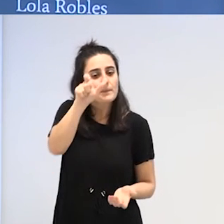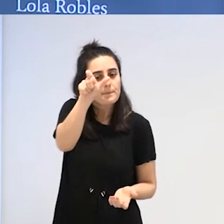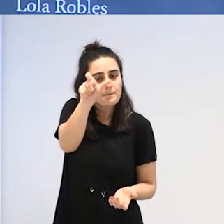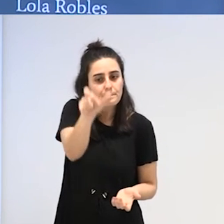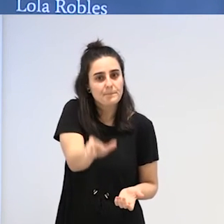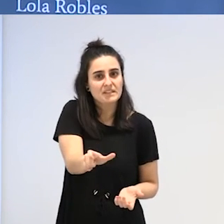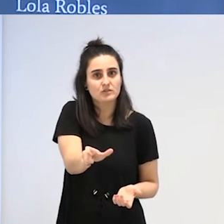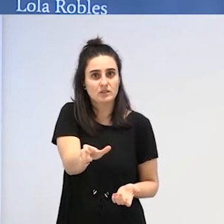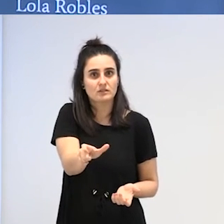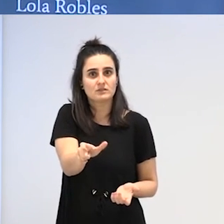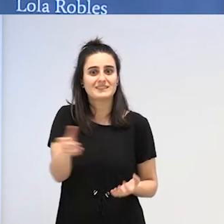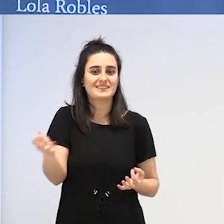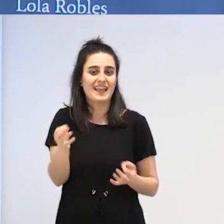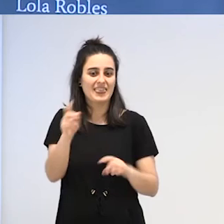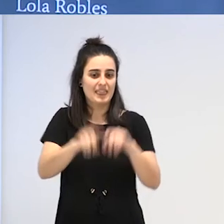gizakitzat esploratzeko.